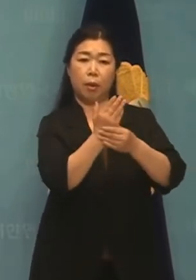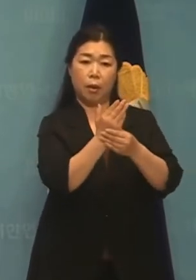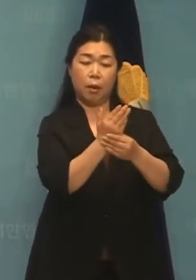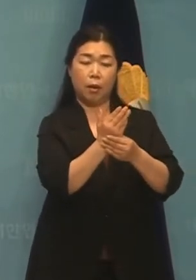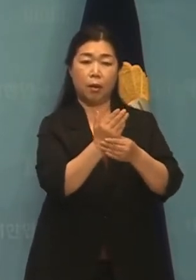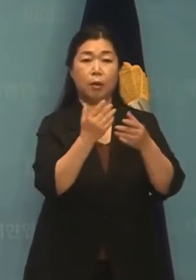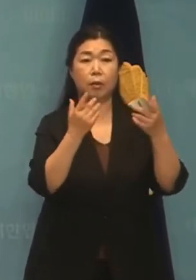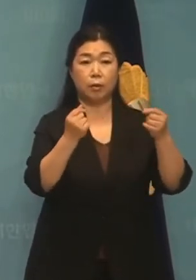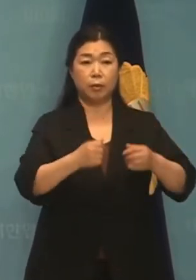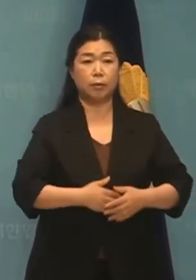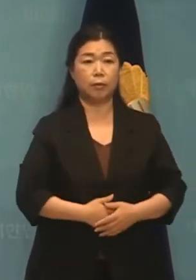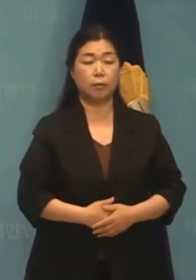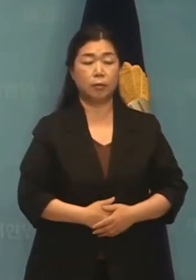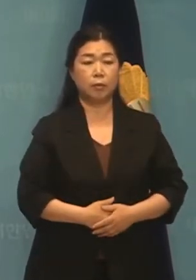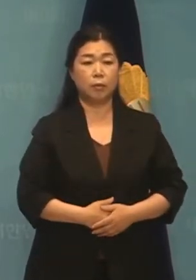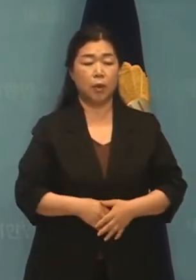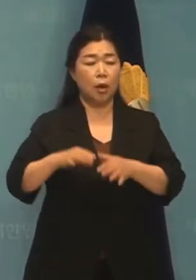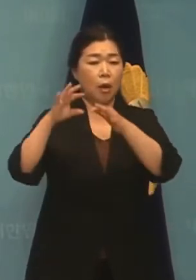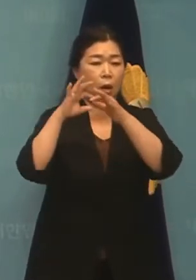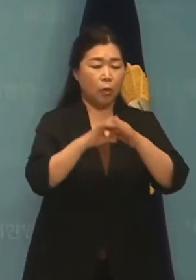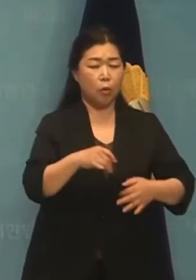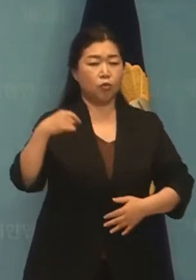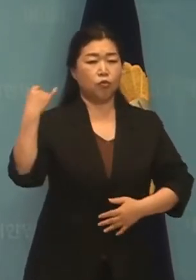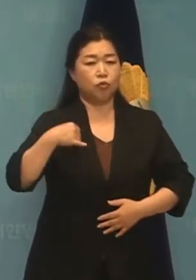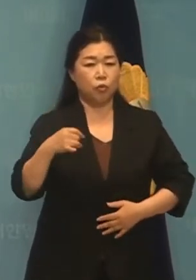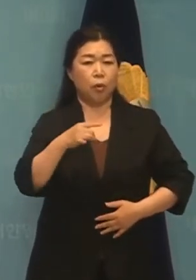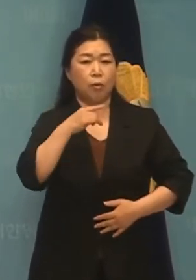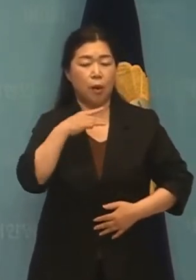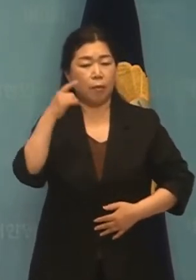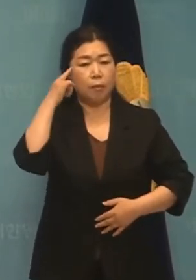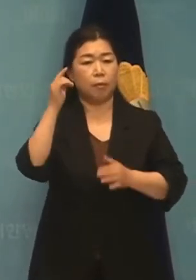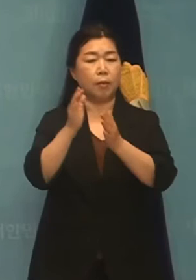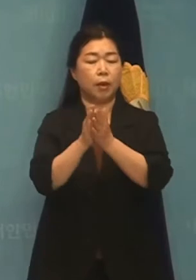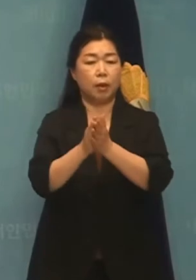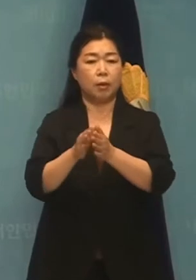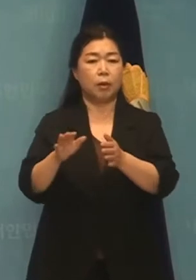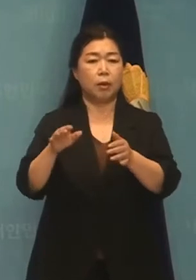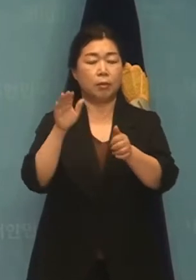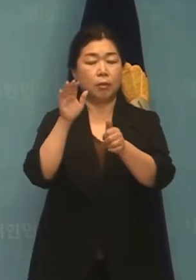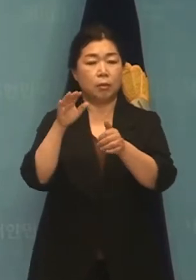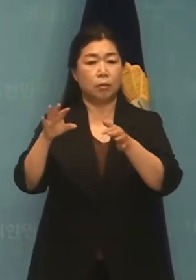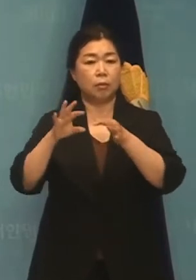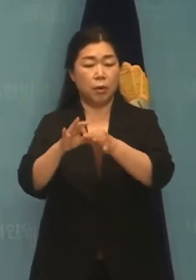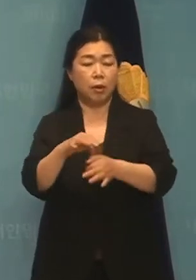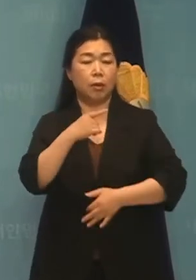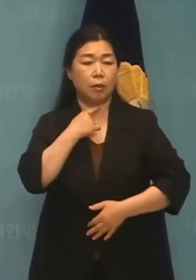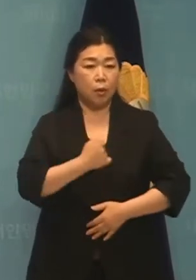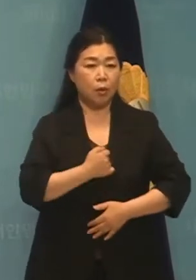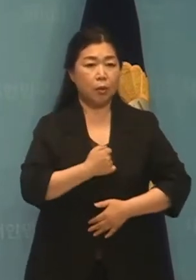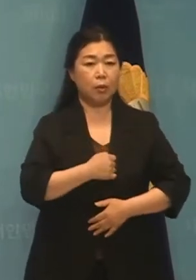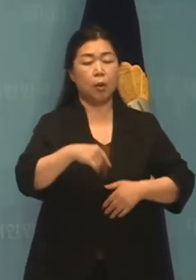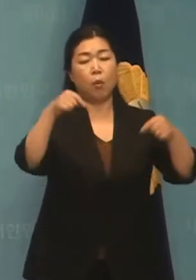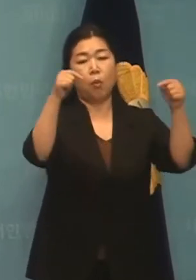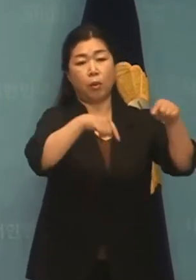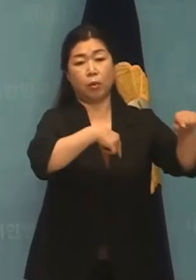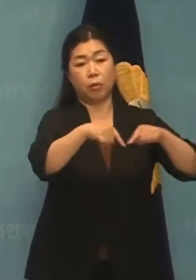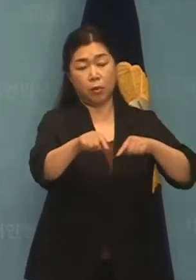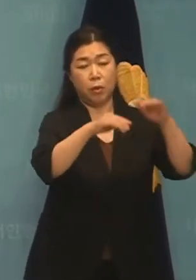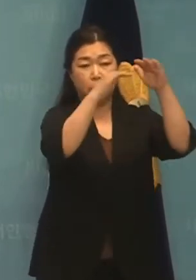드러나듯 줄곧 중국몽에 호응해왔던 현 정권의 외교정책